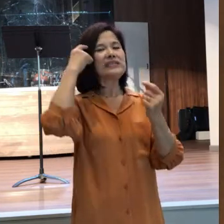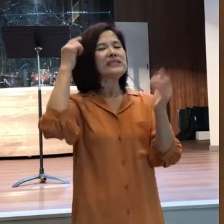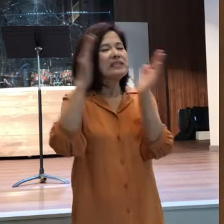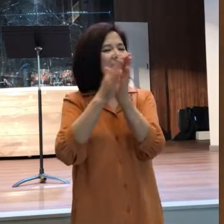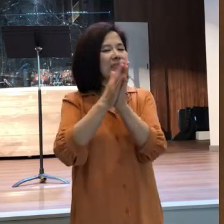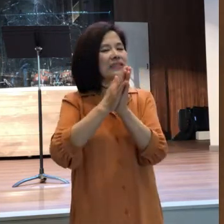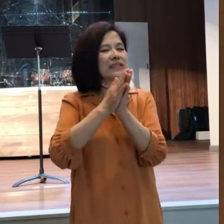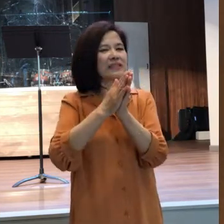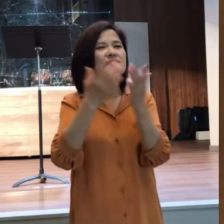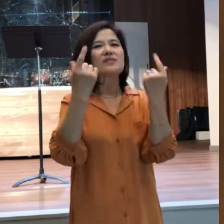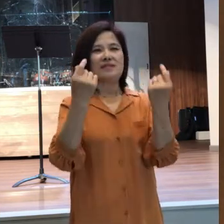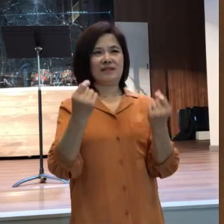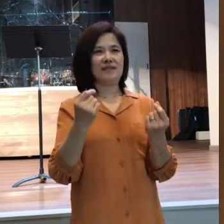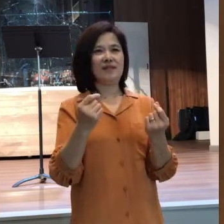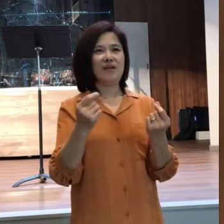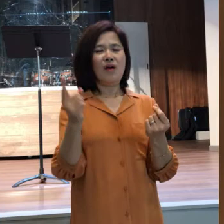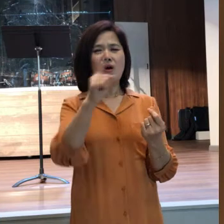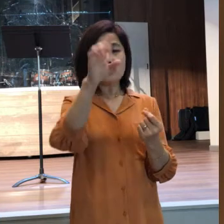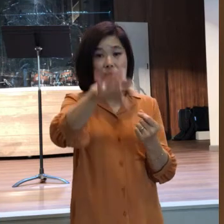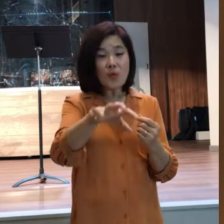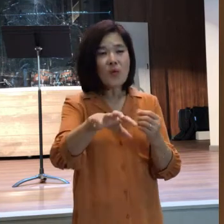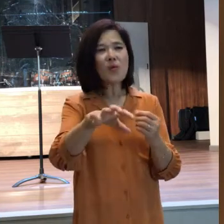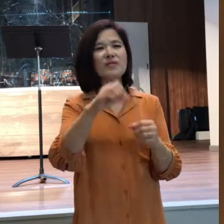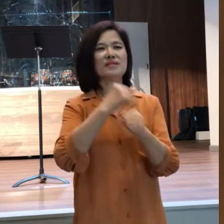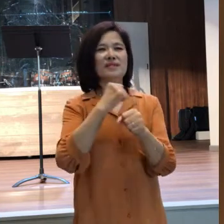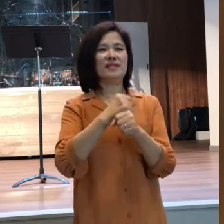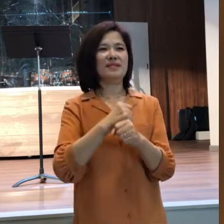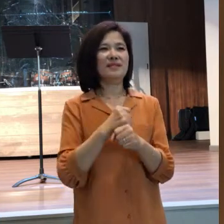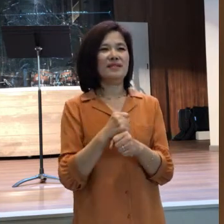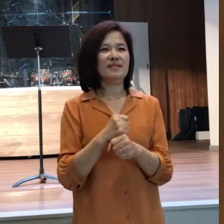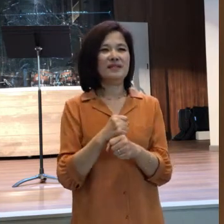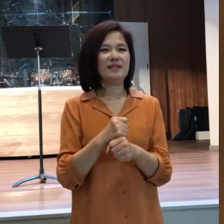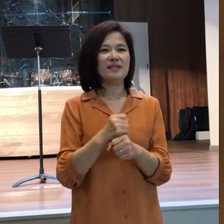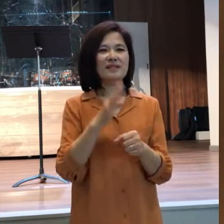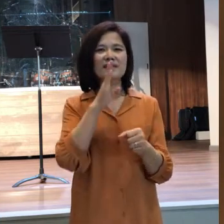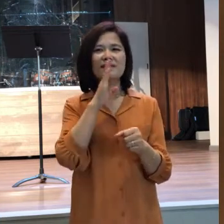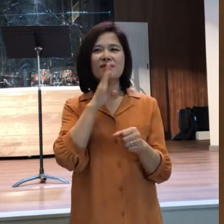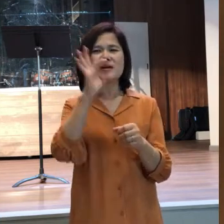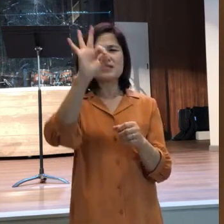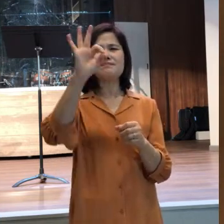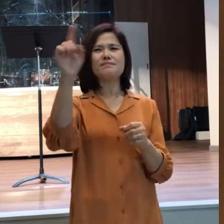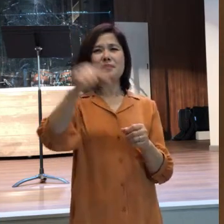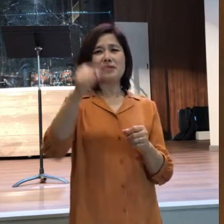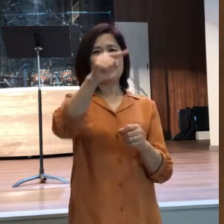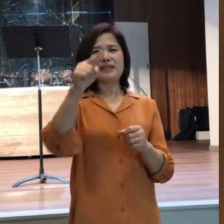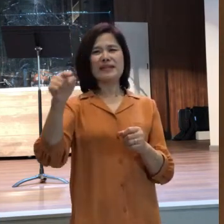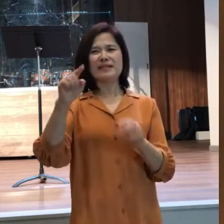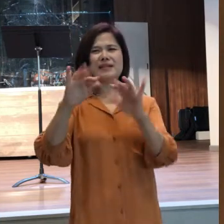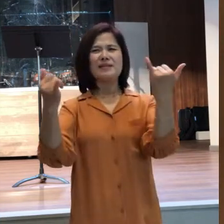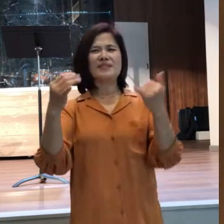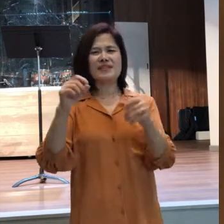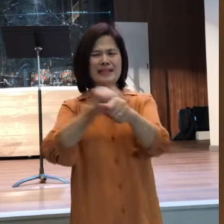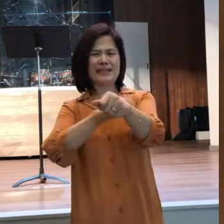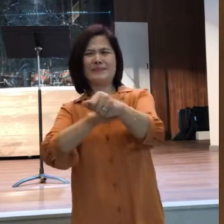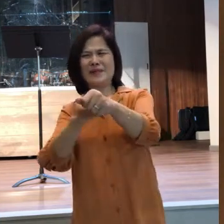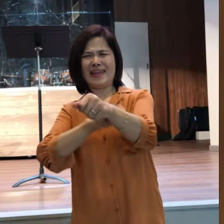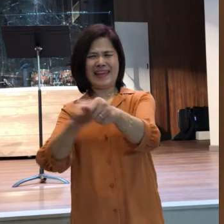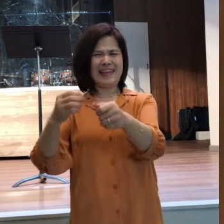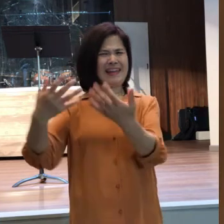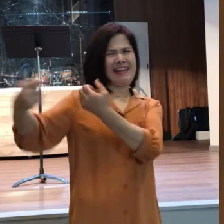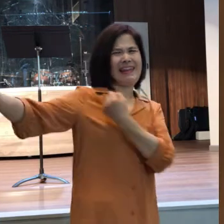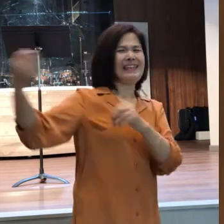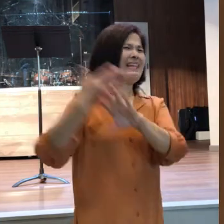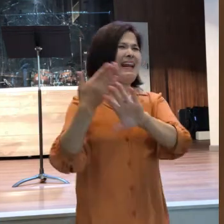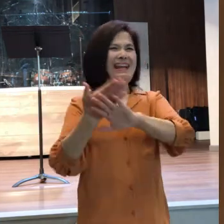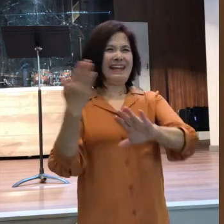공감. 여러분 어디나 이 10%의 사람들은 좀 희한한 사람들이 있어요.